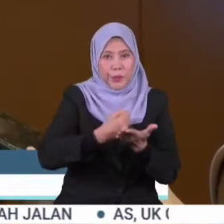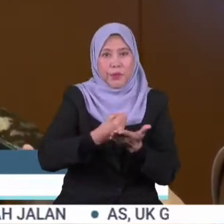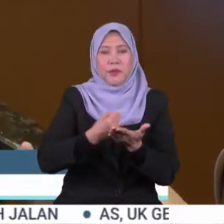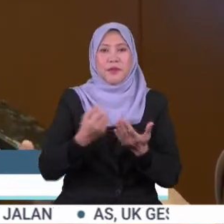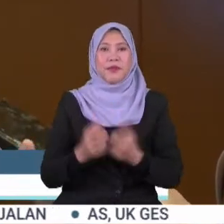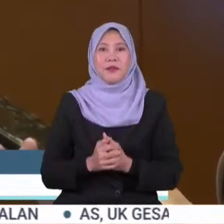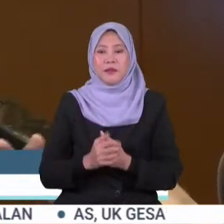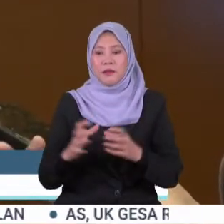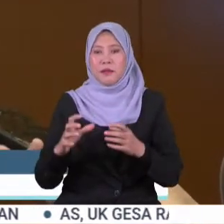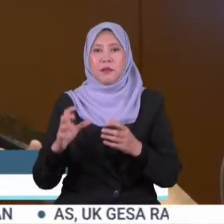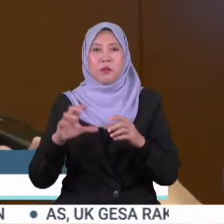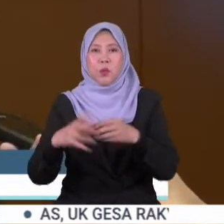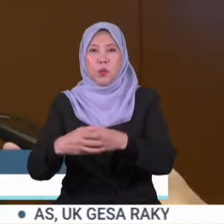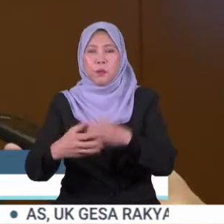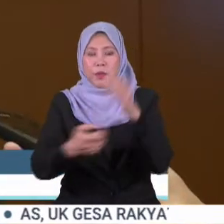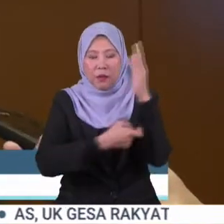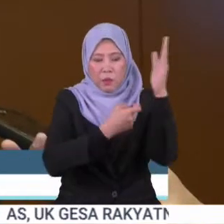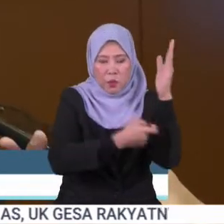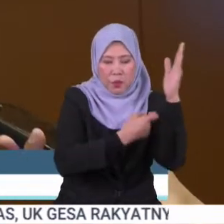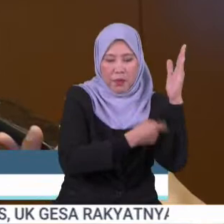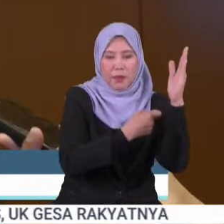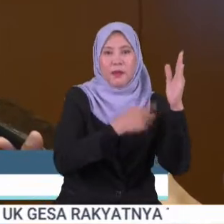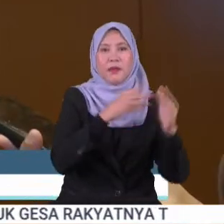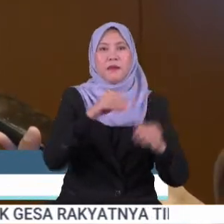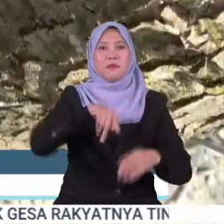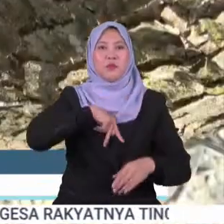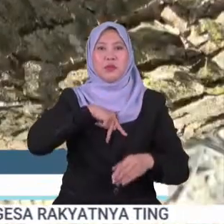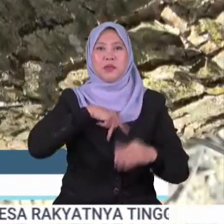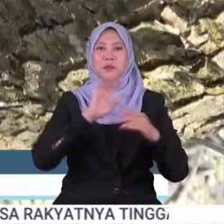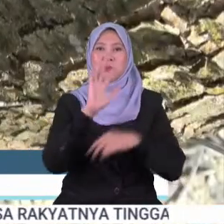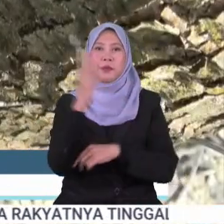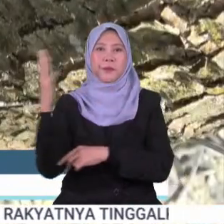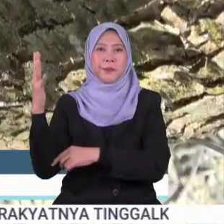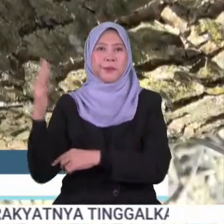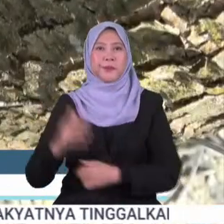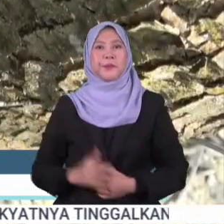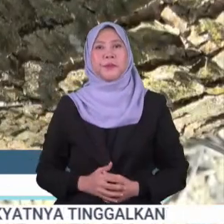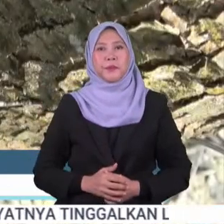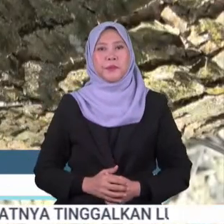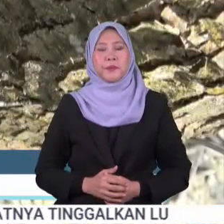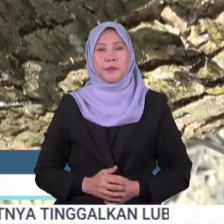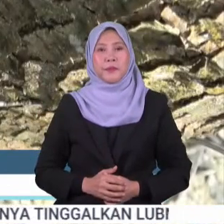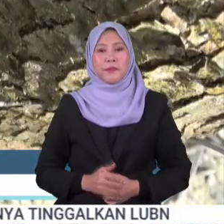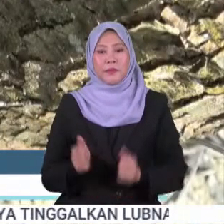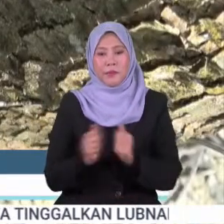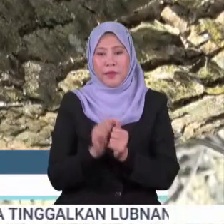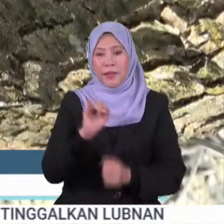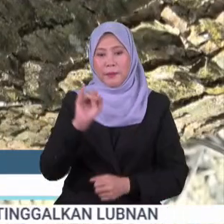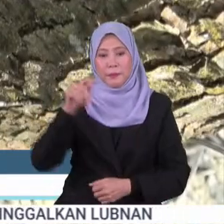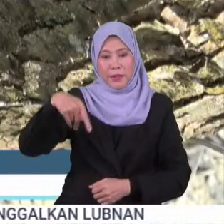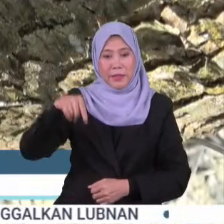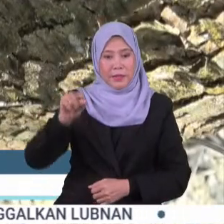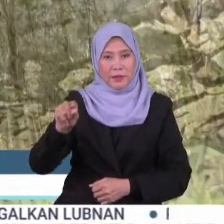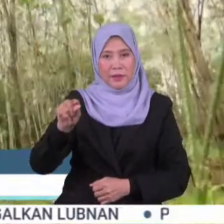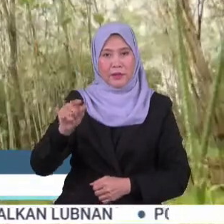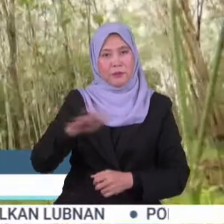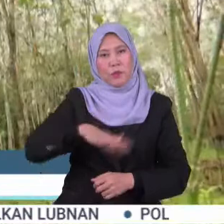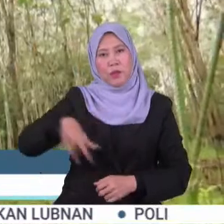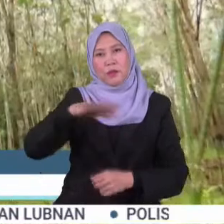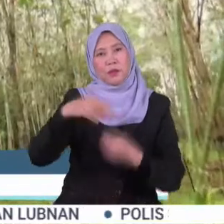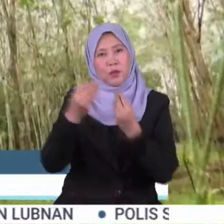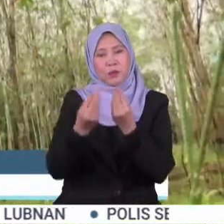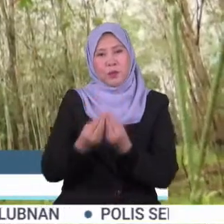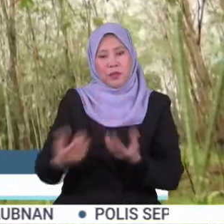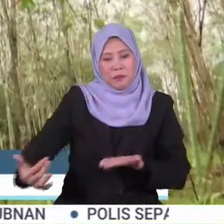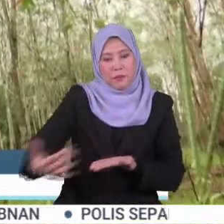kategori penoreh dan pemilik. Dengan IPG, purata peningkatan jumlah